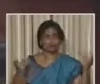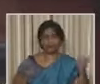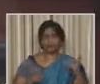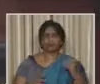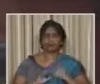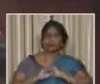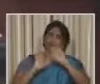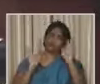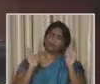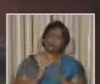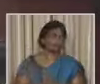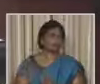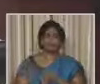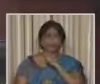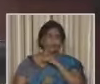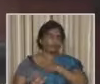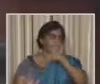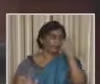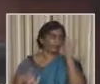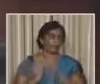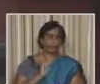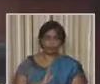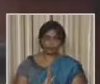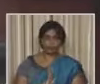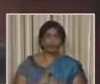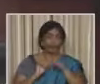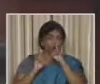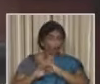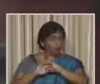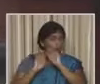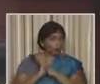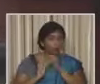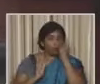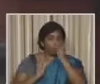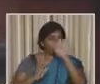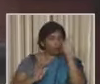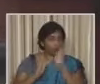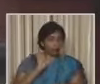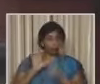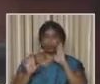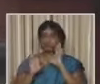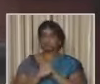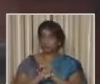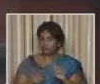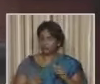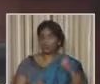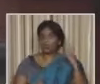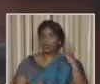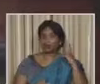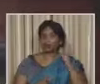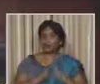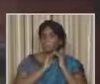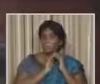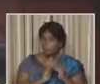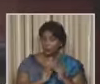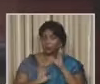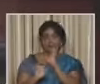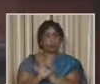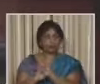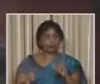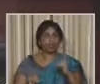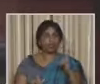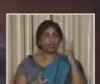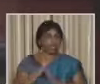ஒன்றுமில்லை. எல்லா விடயங்களையும் அவர் நிராகரித்துள்ளார். அவ்வாறு நிராகரித்த விடயத்தை விடுத்தது பாதுகாப்பு அமைச்சர் ஜனாதிபதி அறிந்த